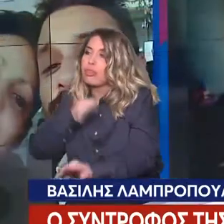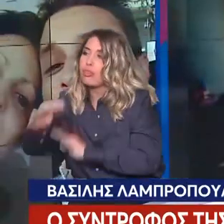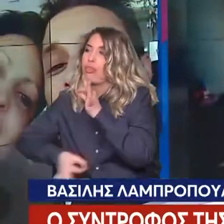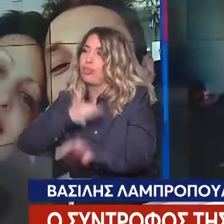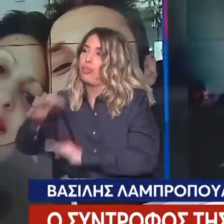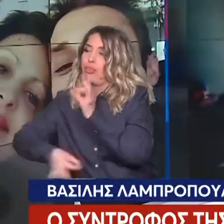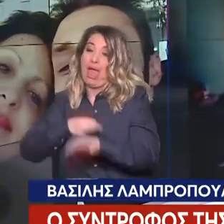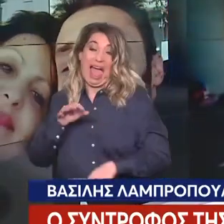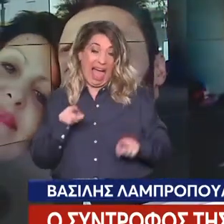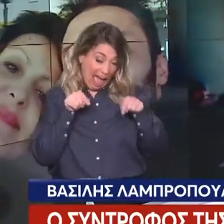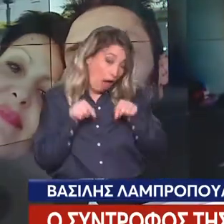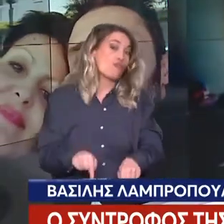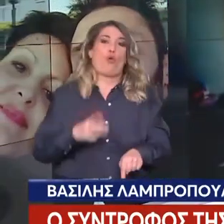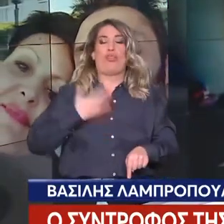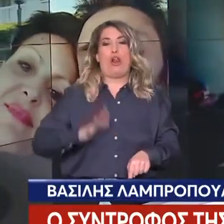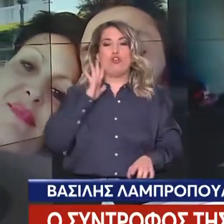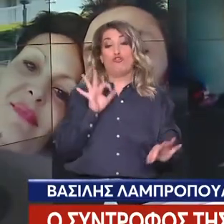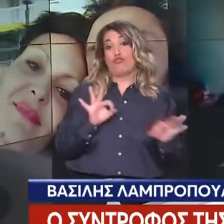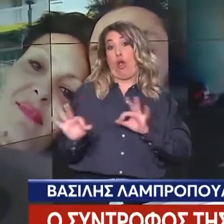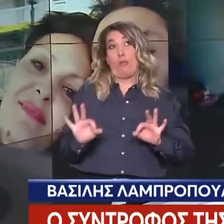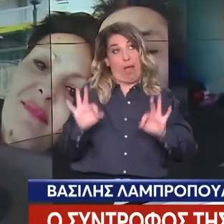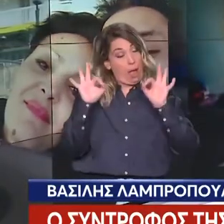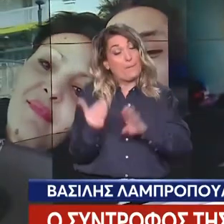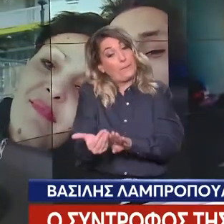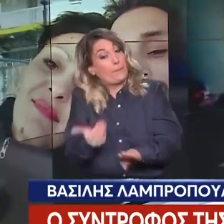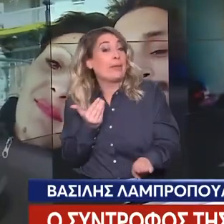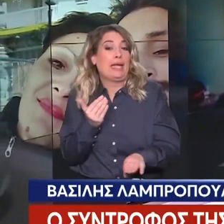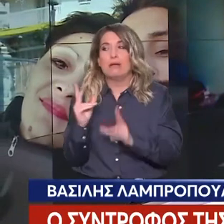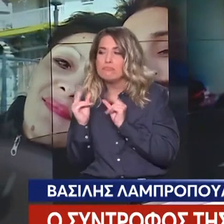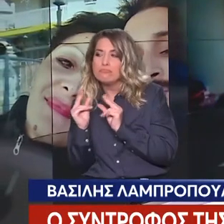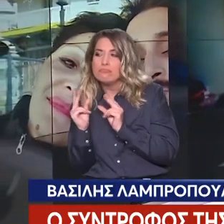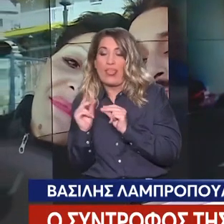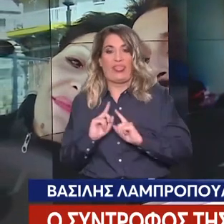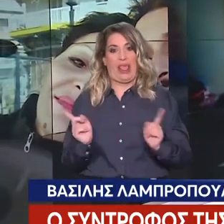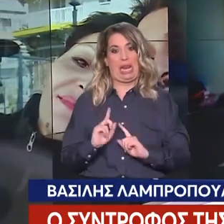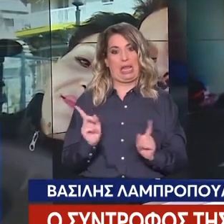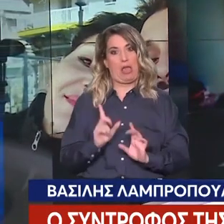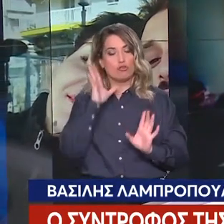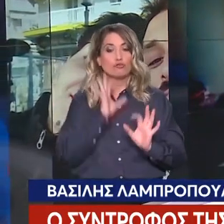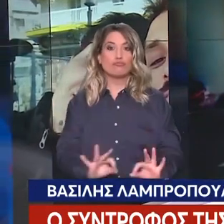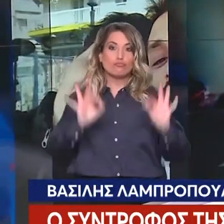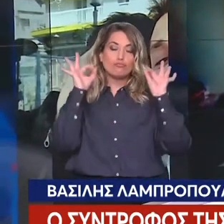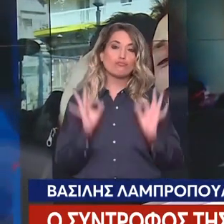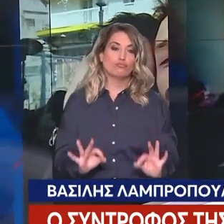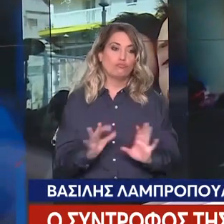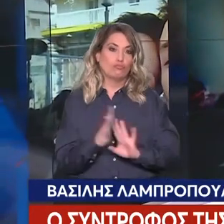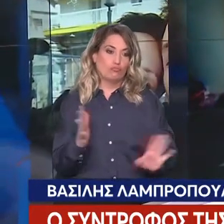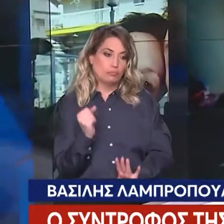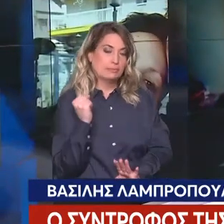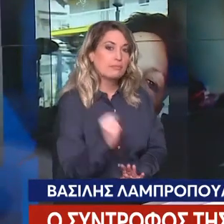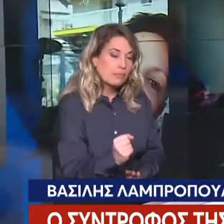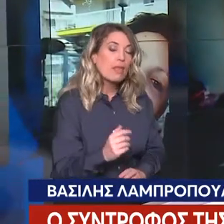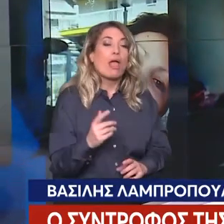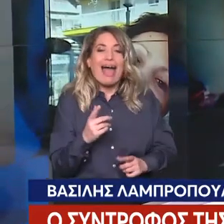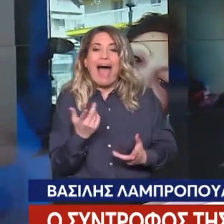και αυτό το σχέδιο ήταν απονενοημένο, δεν θα έβγαζε κάποιος, δεν θα ήταν αποτελεσματικό, όπως αποδείχθηκε στη